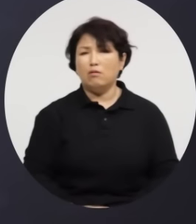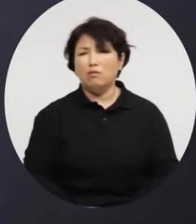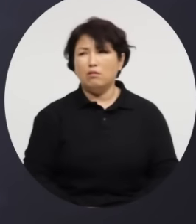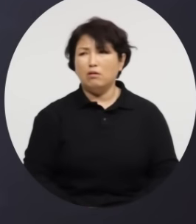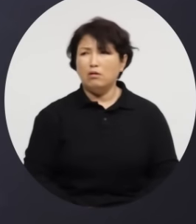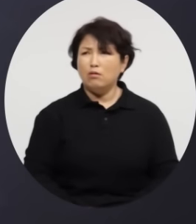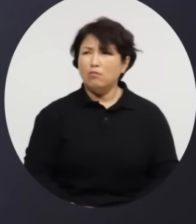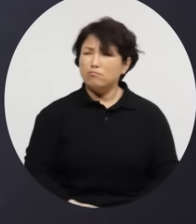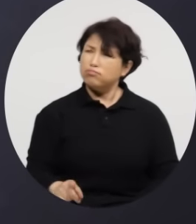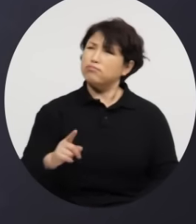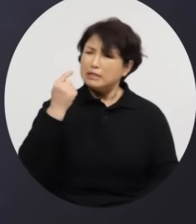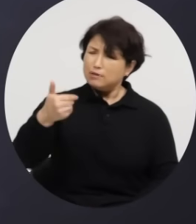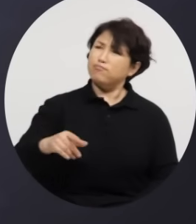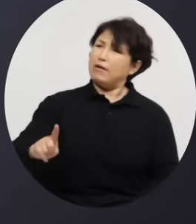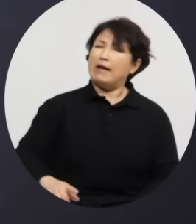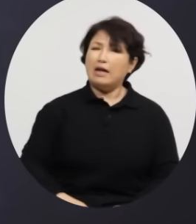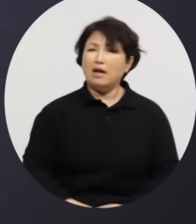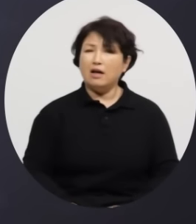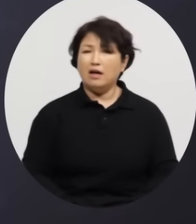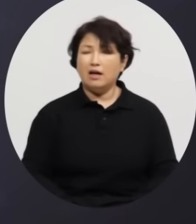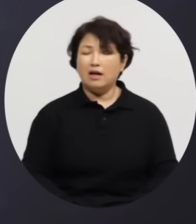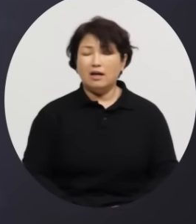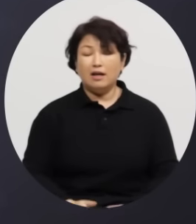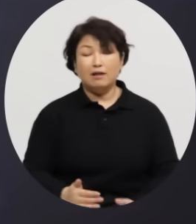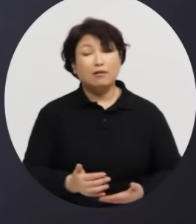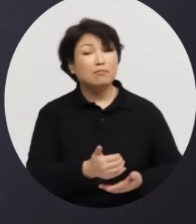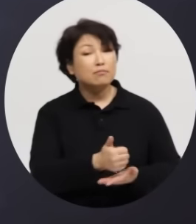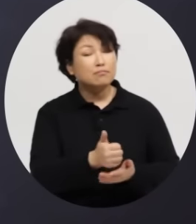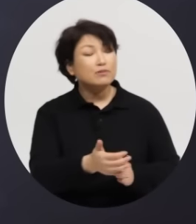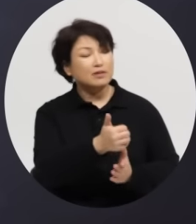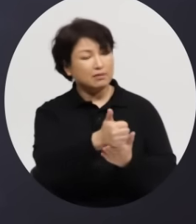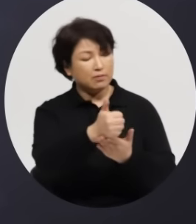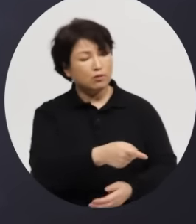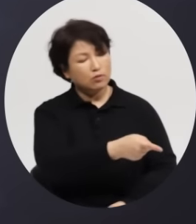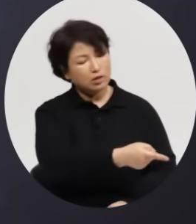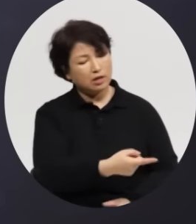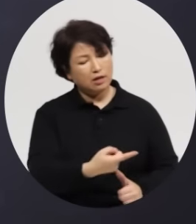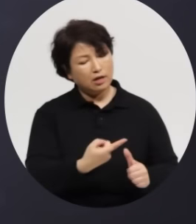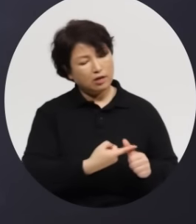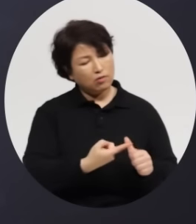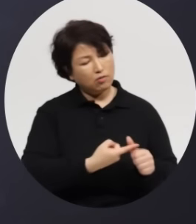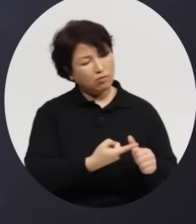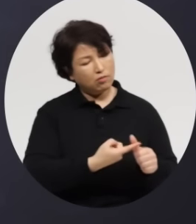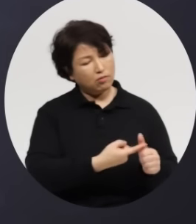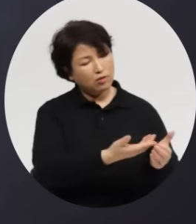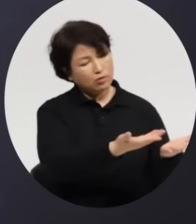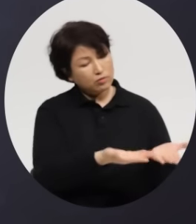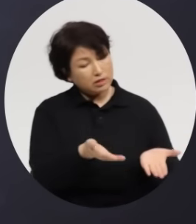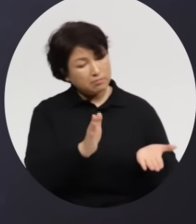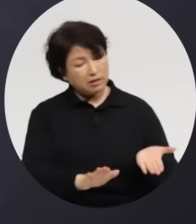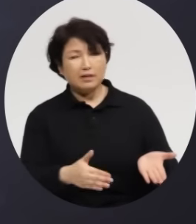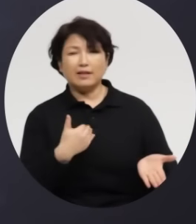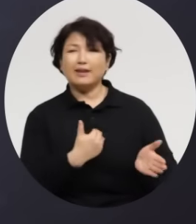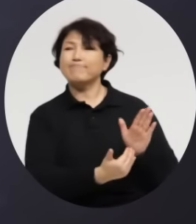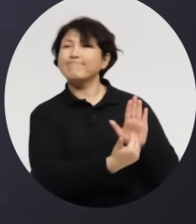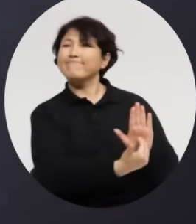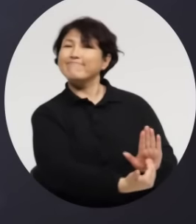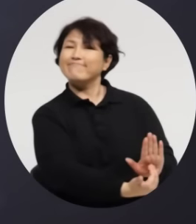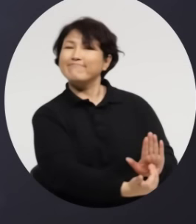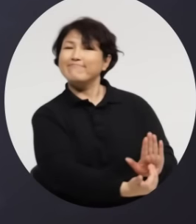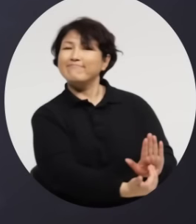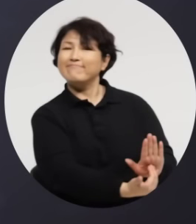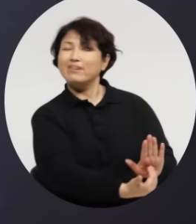근데 왜 그걸 물어? 이래. 그러니까 부처님께서 당신이 나한테 욕을 선물했는데 내가 웃으면서 안 받으면 그